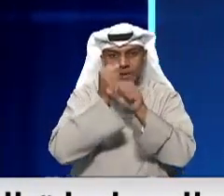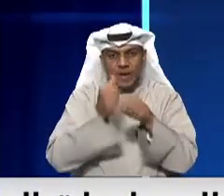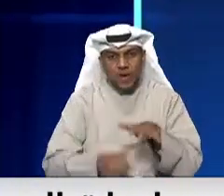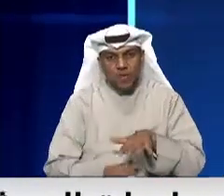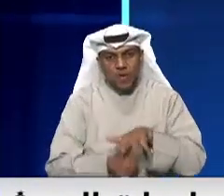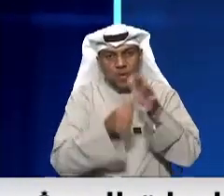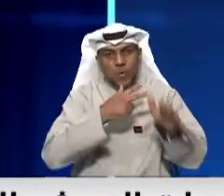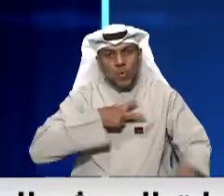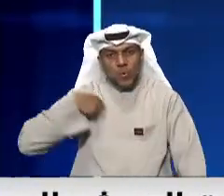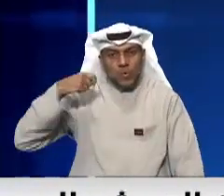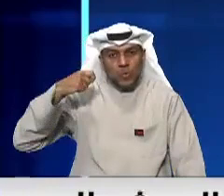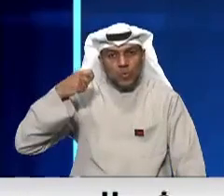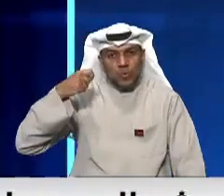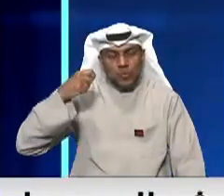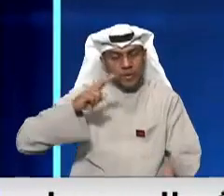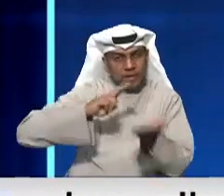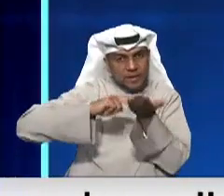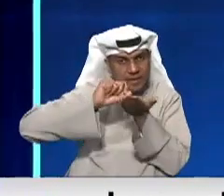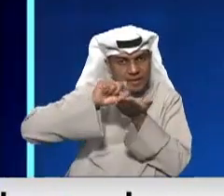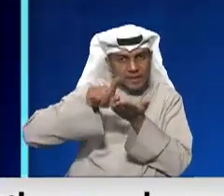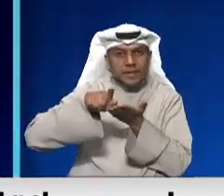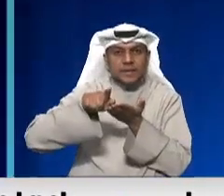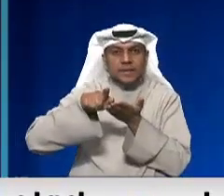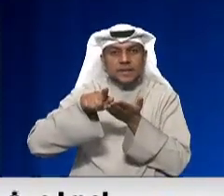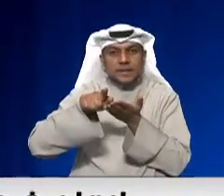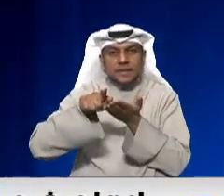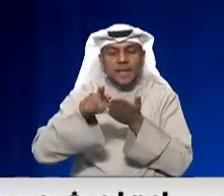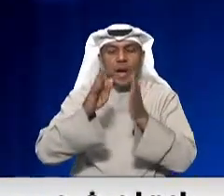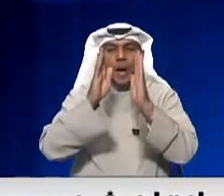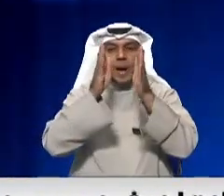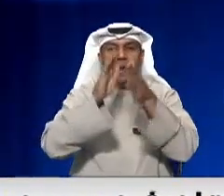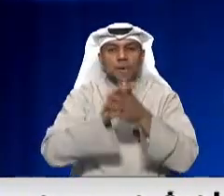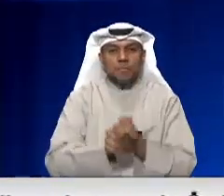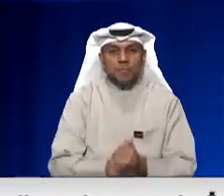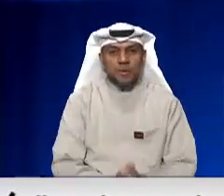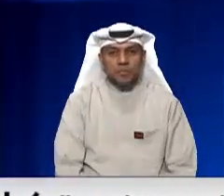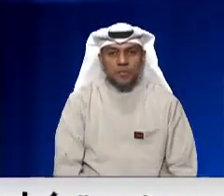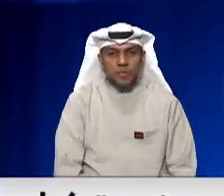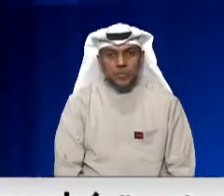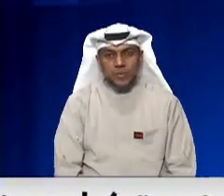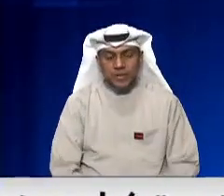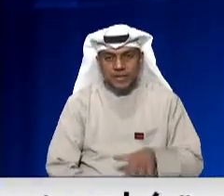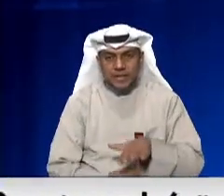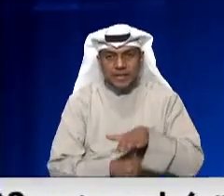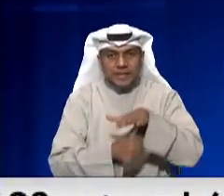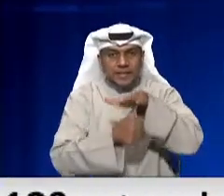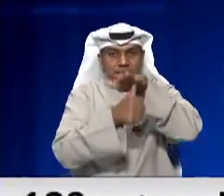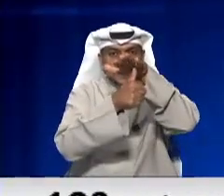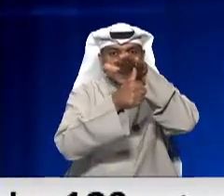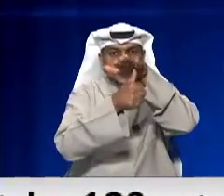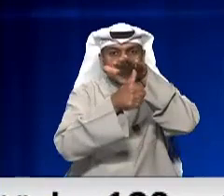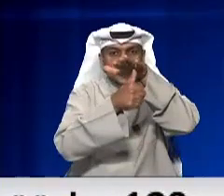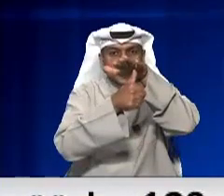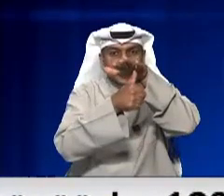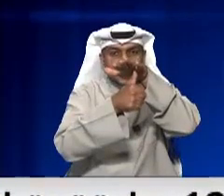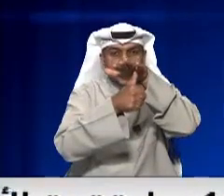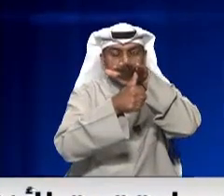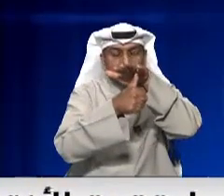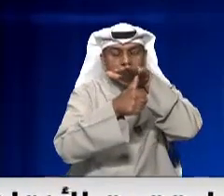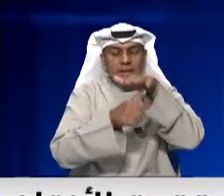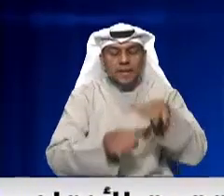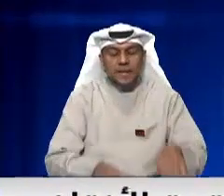رئيس مجلس الوزراء حفظه الله ببرقيه تهنئه الى صاحب الجلاله الملك حمد بن عيسى بن سلمان